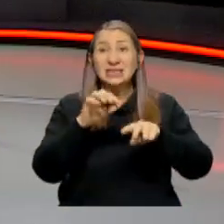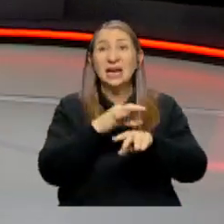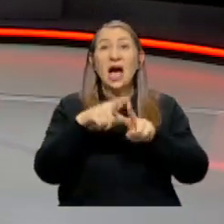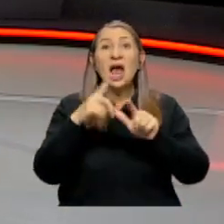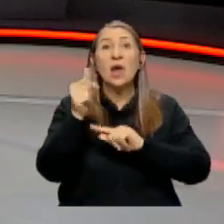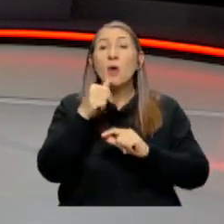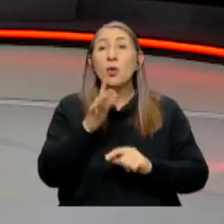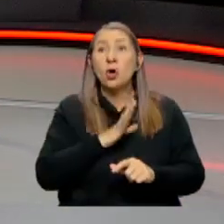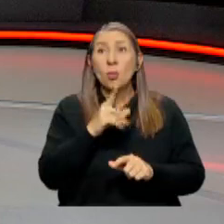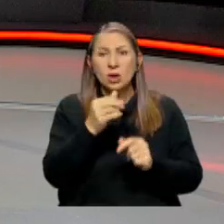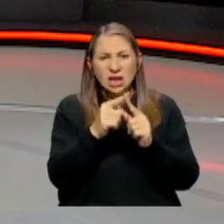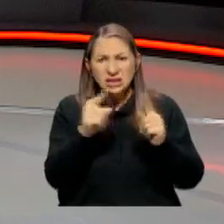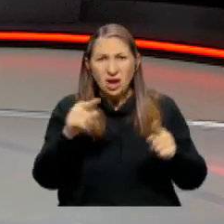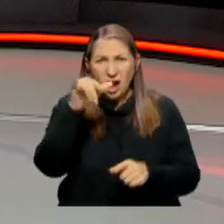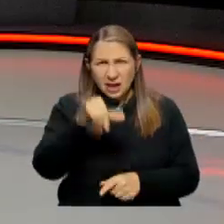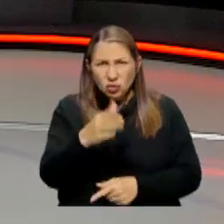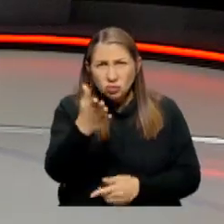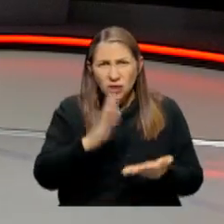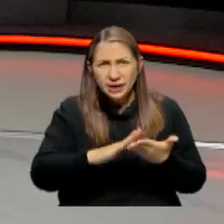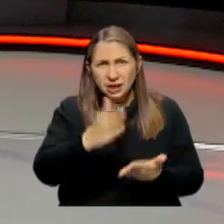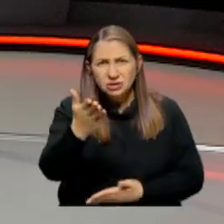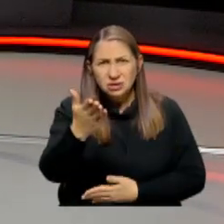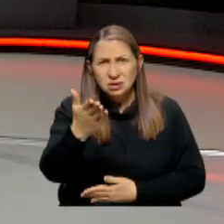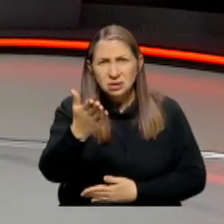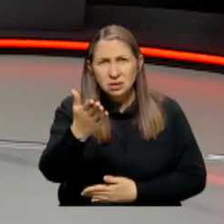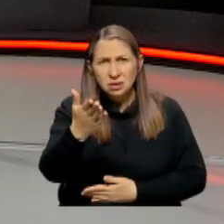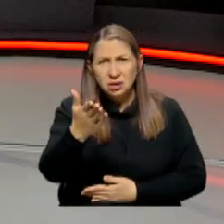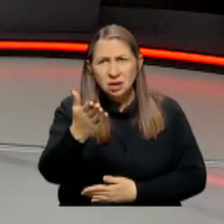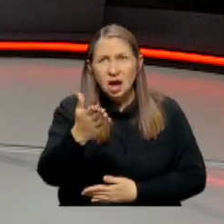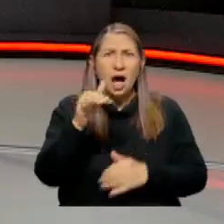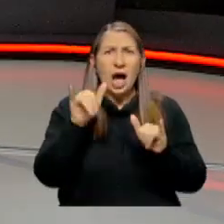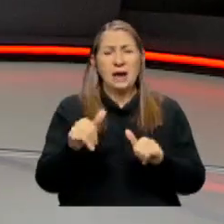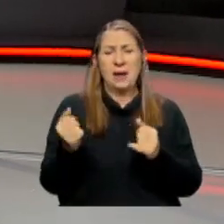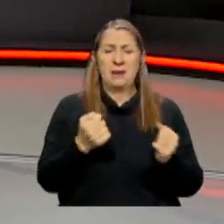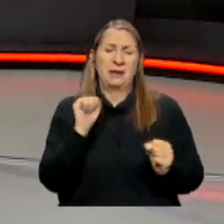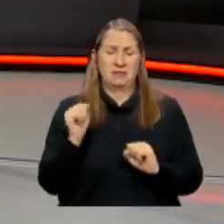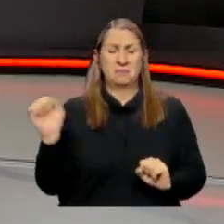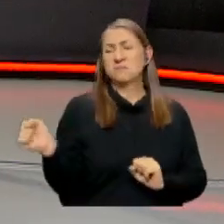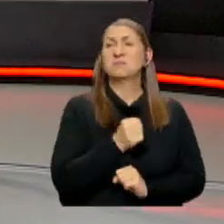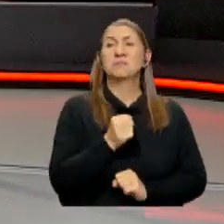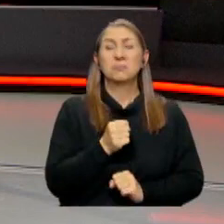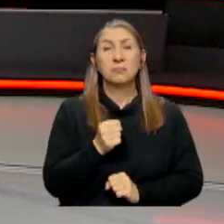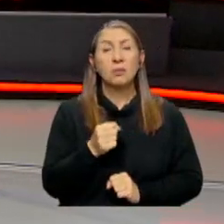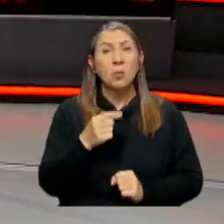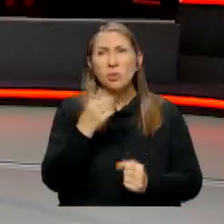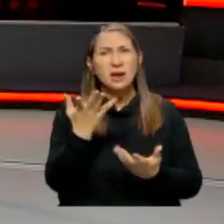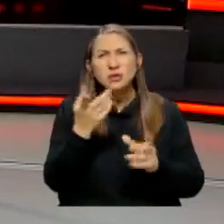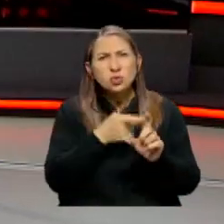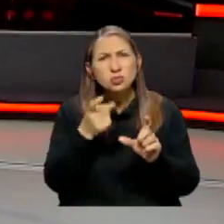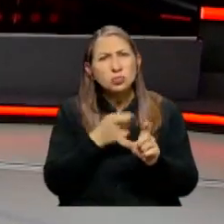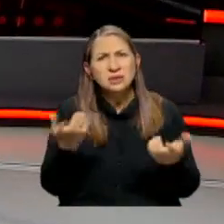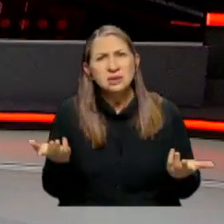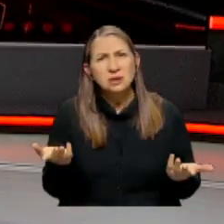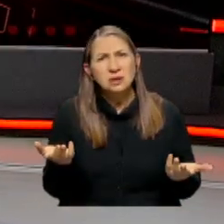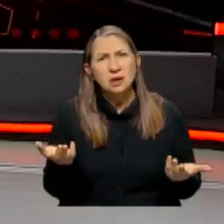bu kadar uzun ismi hak ediyor musun sen arkadaş aynı hareketler Bu neyin soruşturması